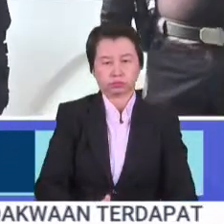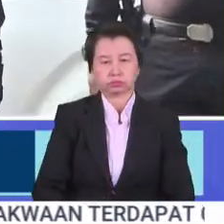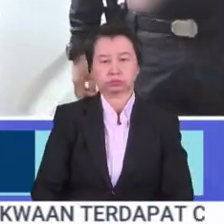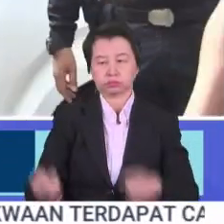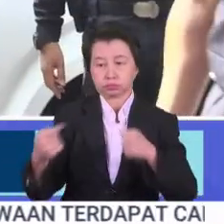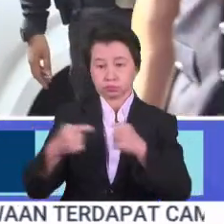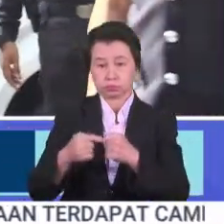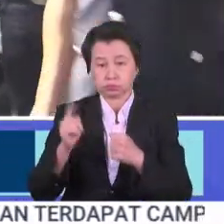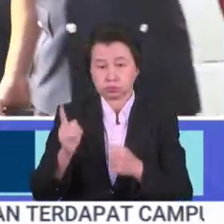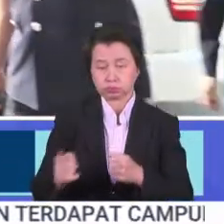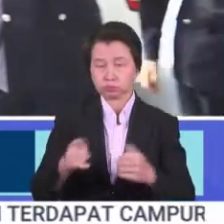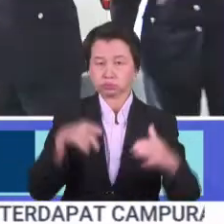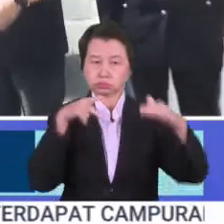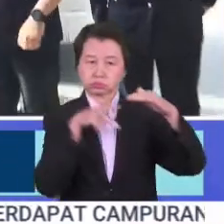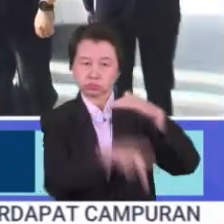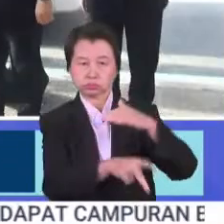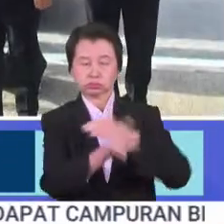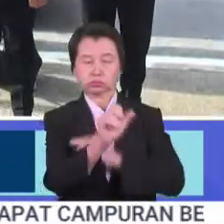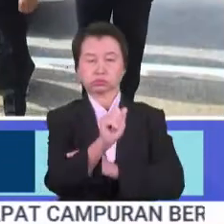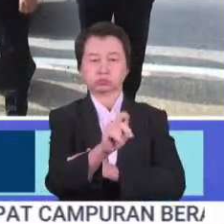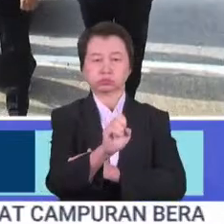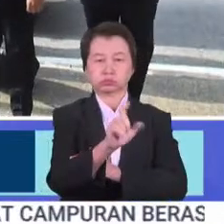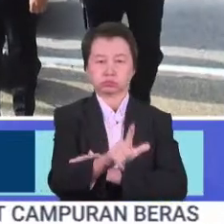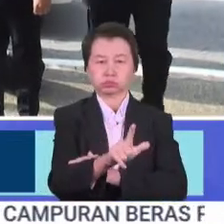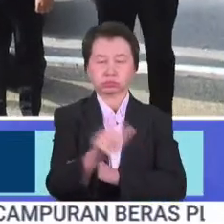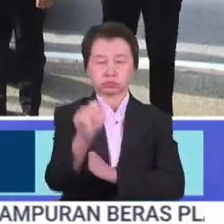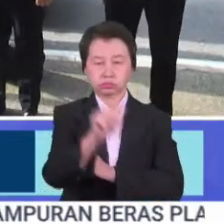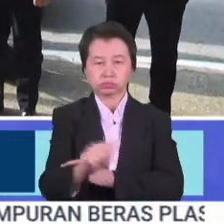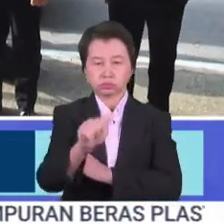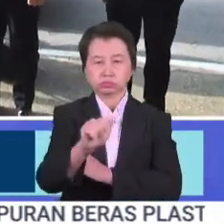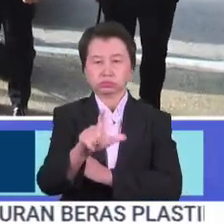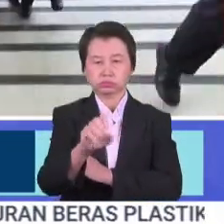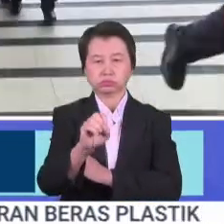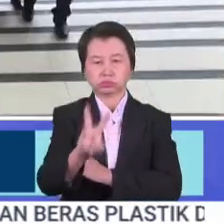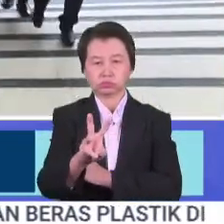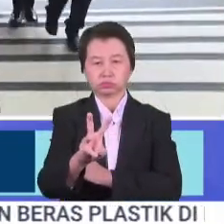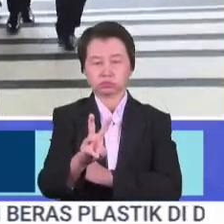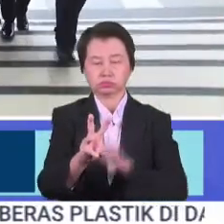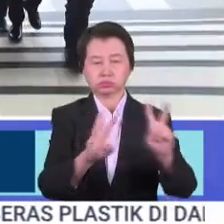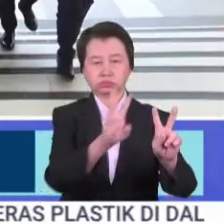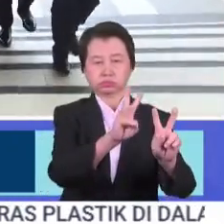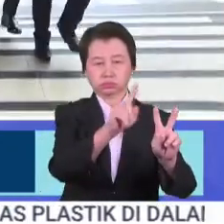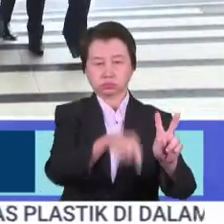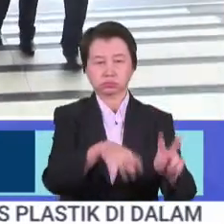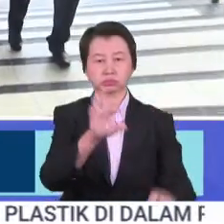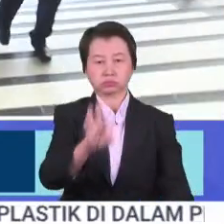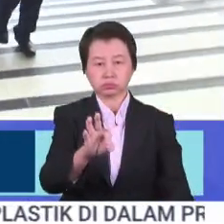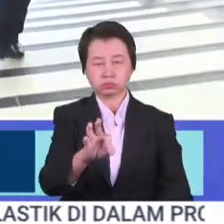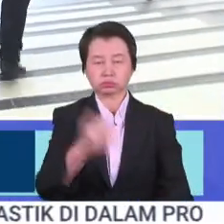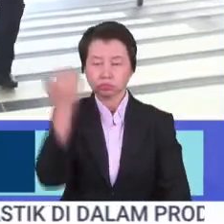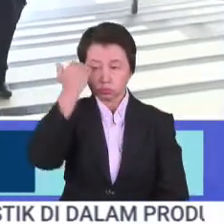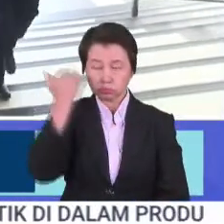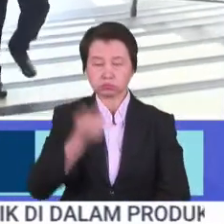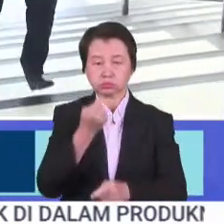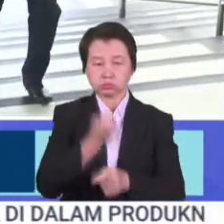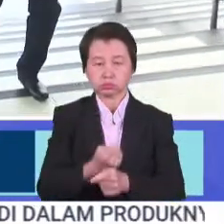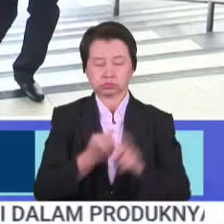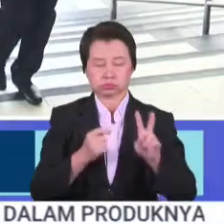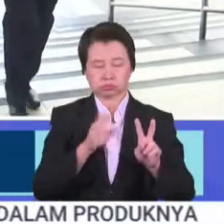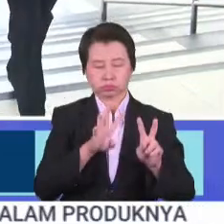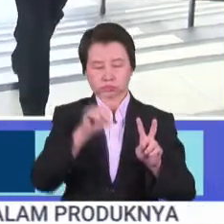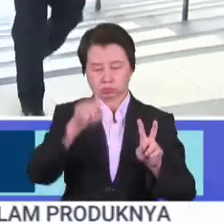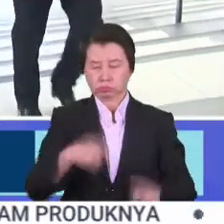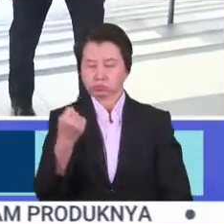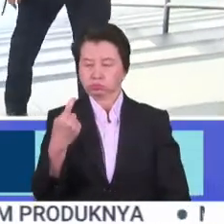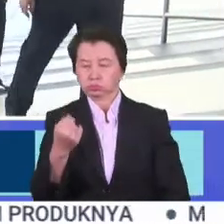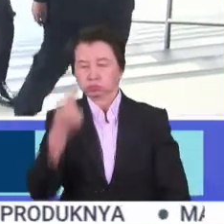Didakwa tertuduh membunuh Akau alias Yeo Chow Chong 26 September lalu. Mahkamah menetapkan 24